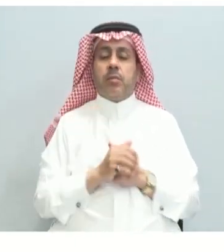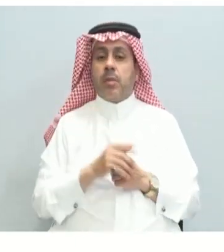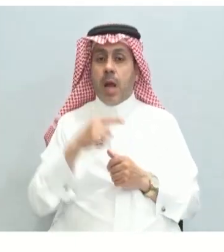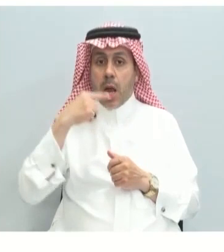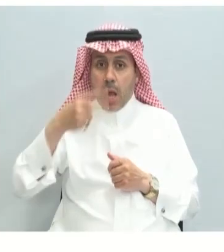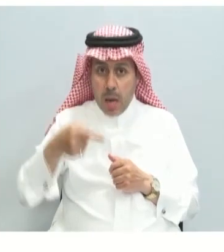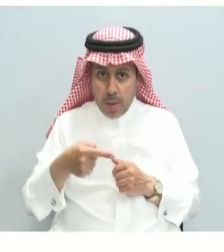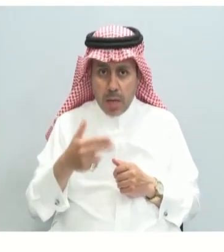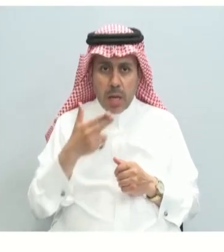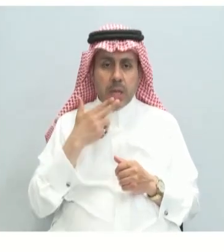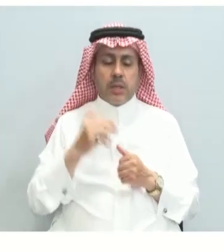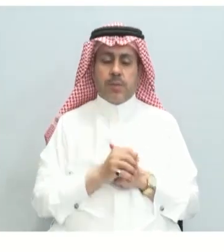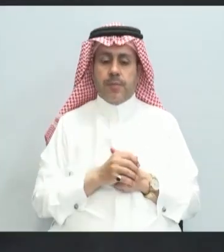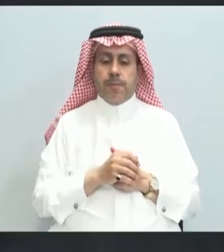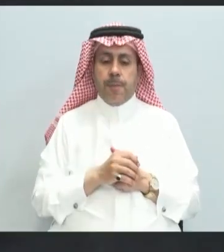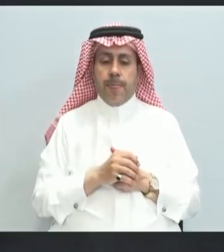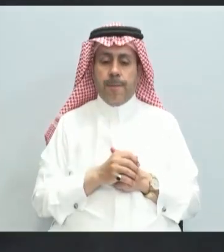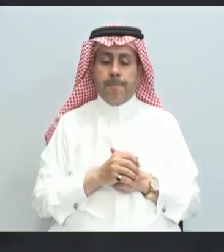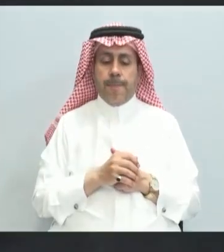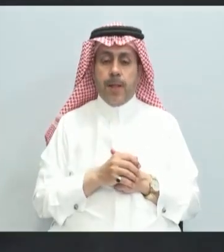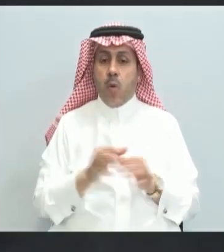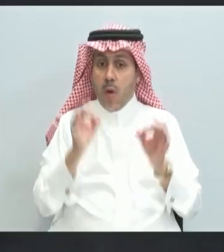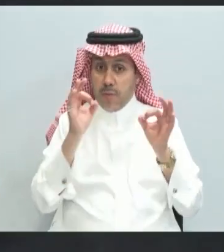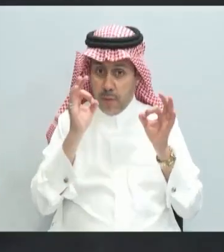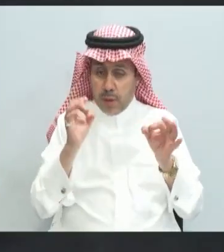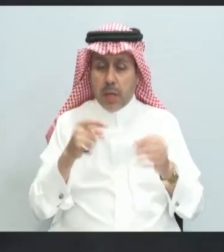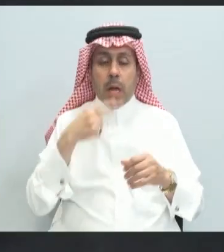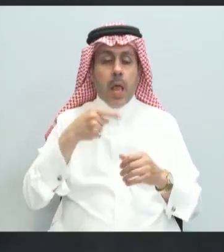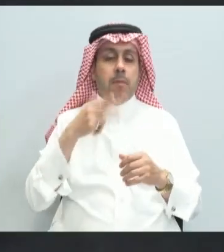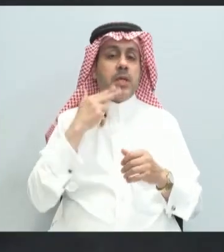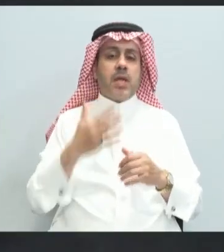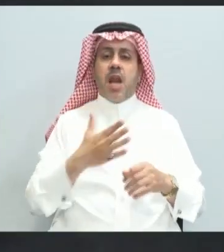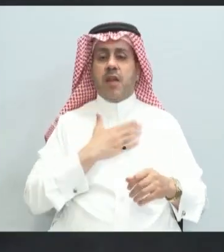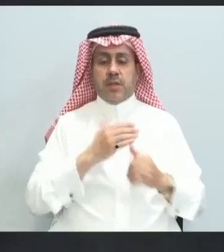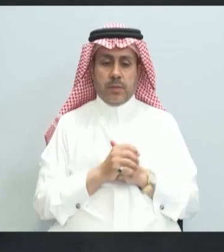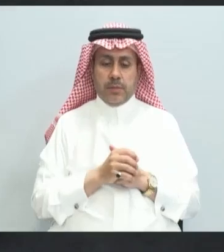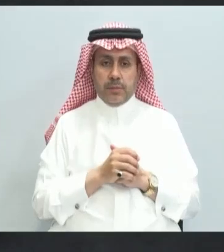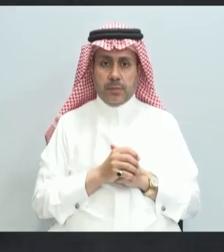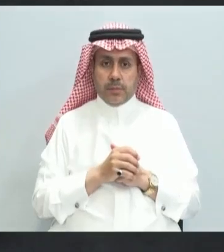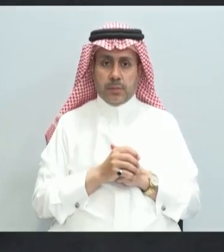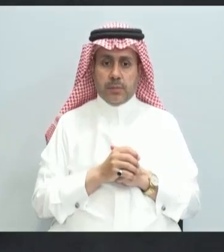الكلمة الحسنة. وأولى الناس بالكلمة الحسنة نفسك،